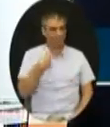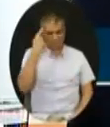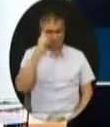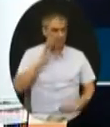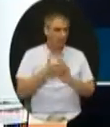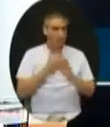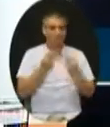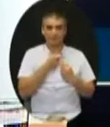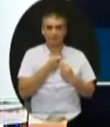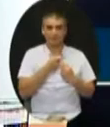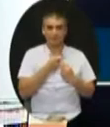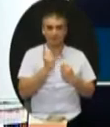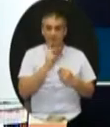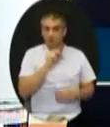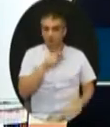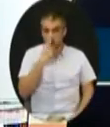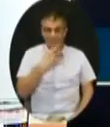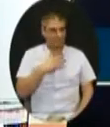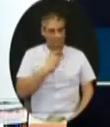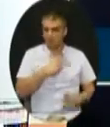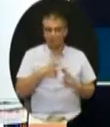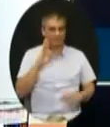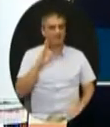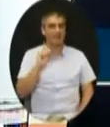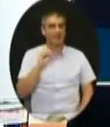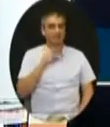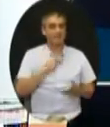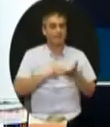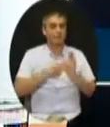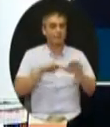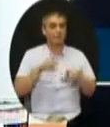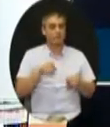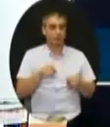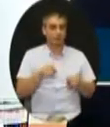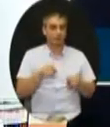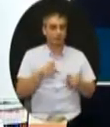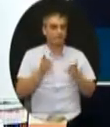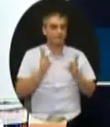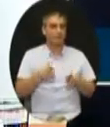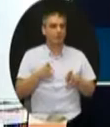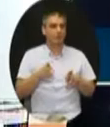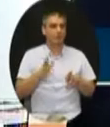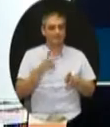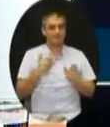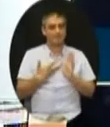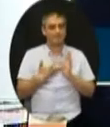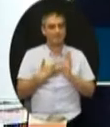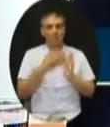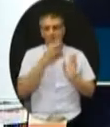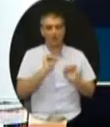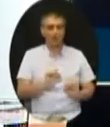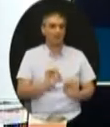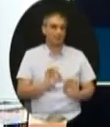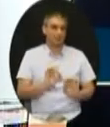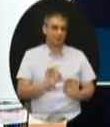יודעים את כל הדברים האלה. עכשיו, העניין בעיניי זה לא רק BDS, מדיניות הממשלה, שבעצם מאפשרת גם לביקורת